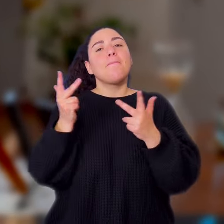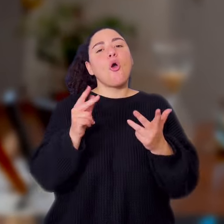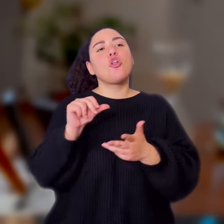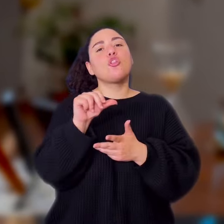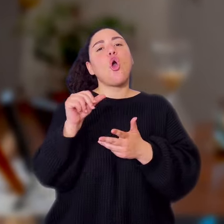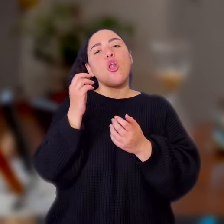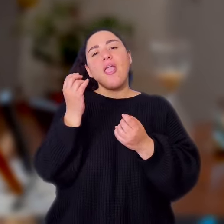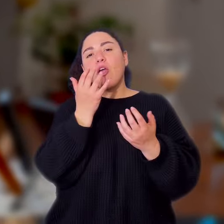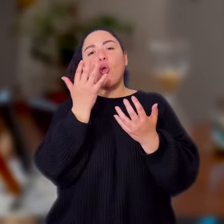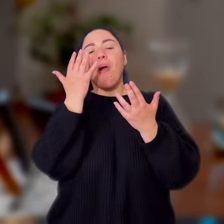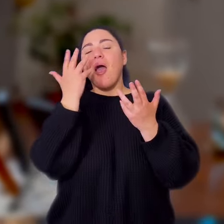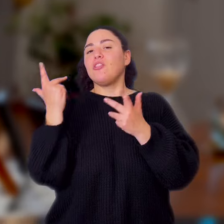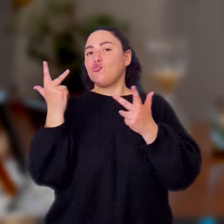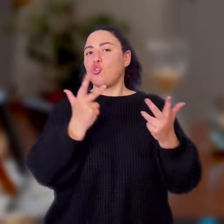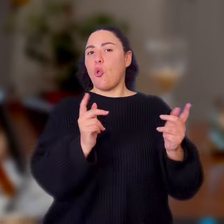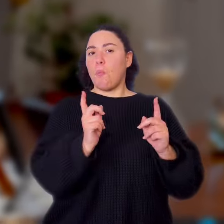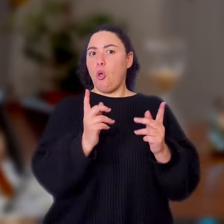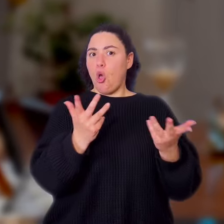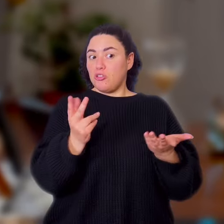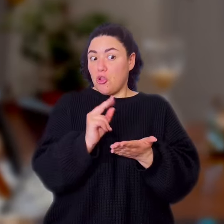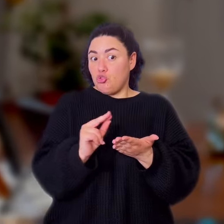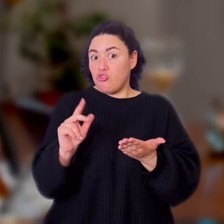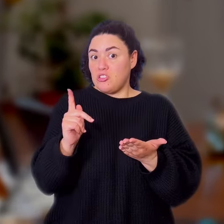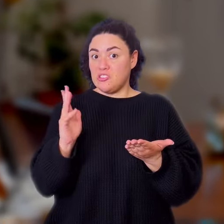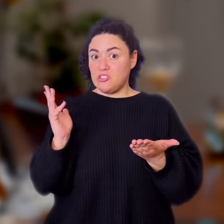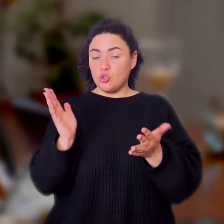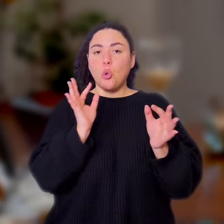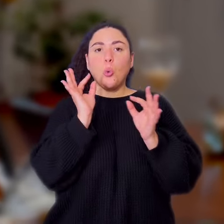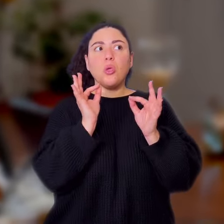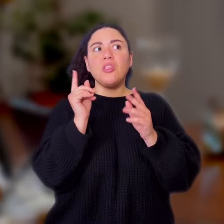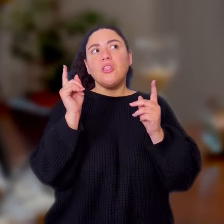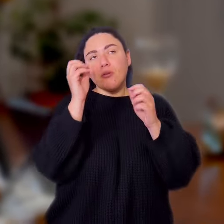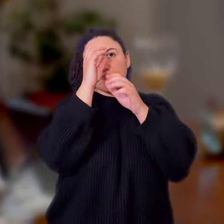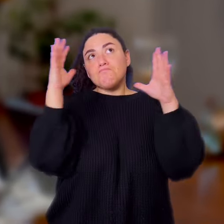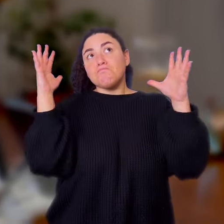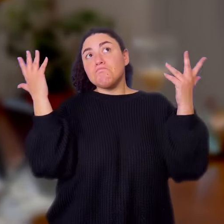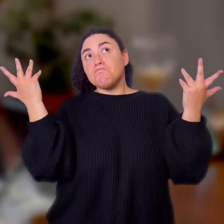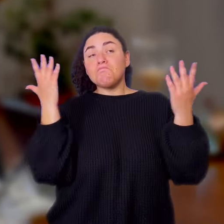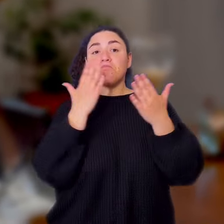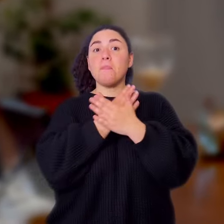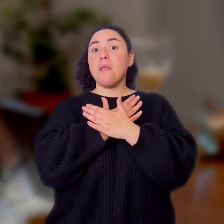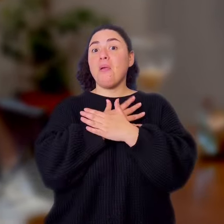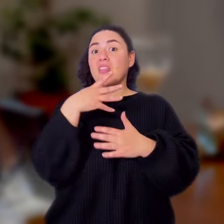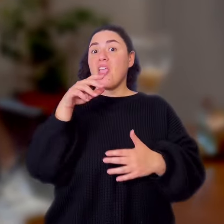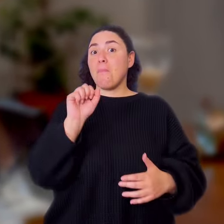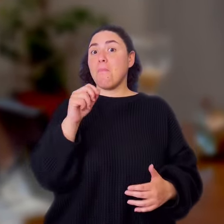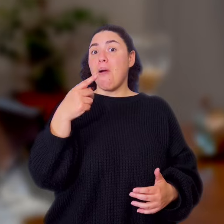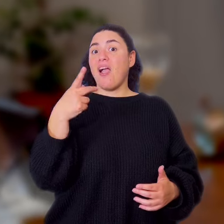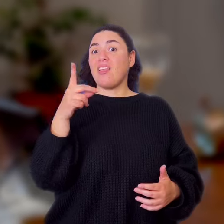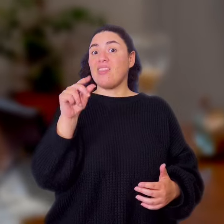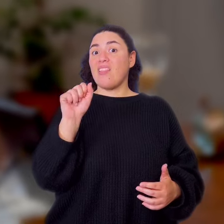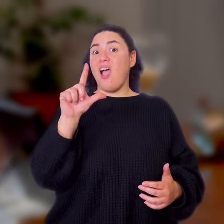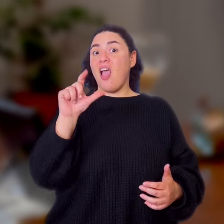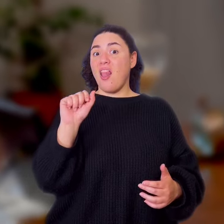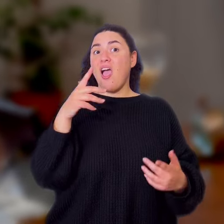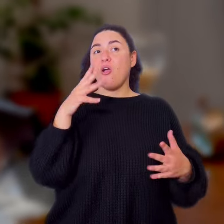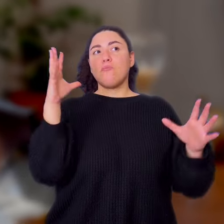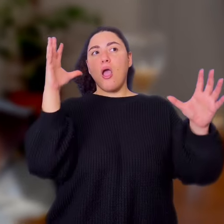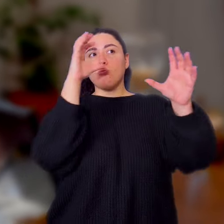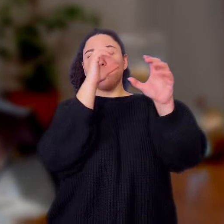Oli aromatici Quindi è una visita che Maria di Magdala fa quando ormai era quando è ancora